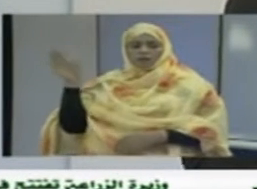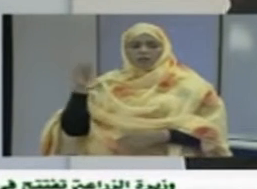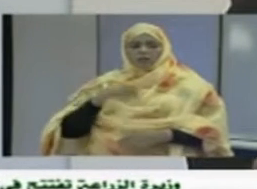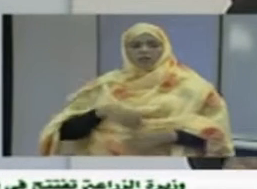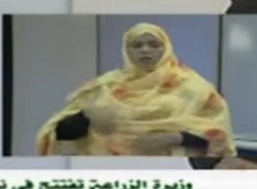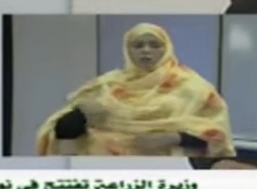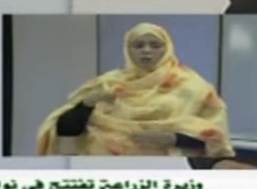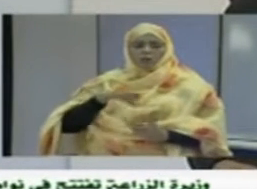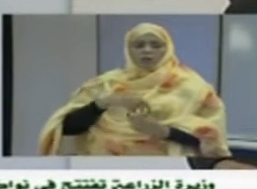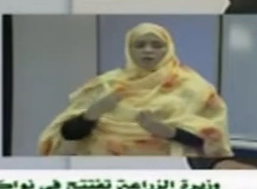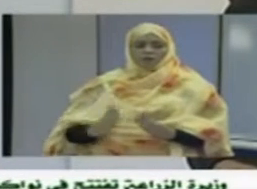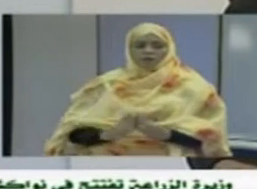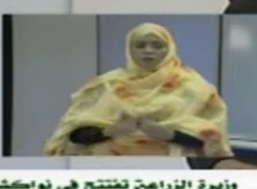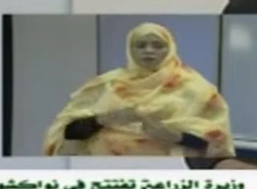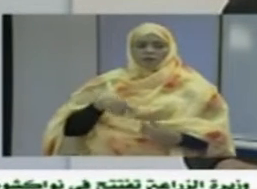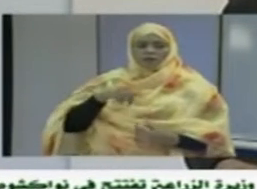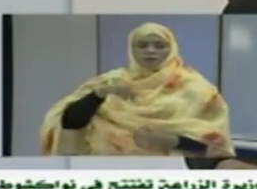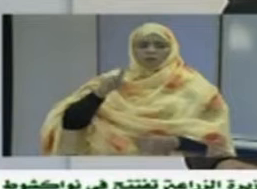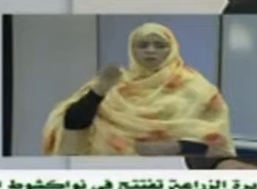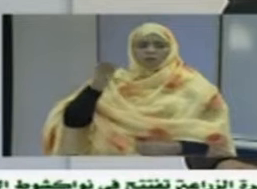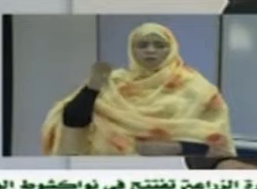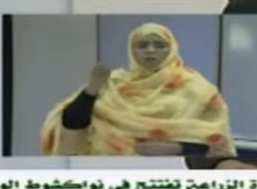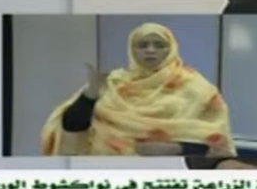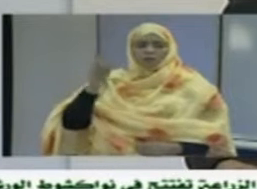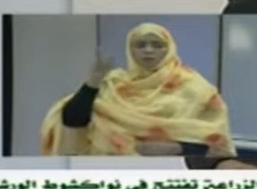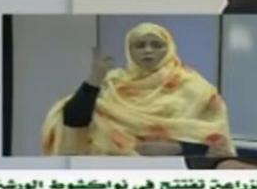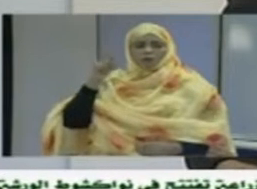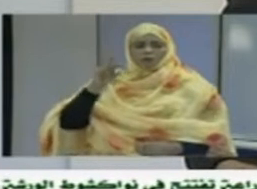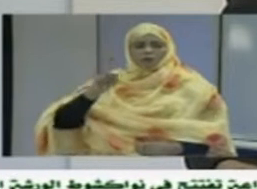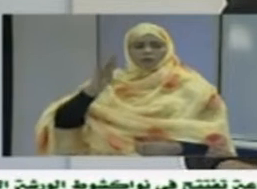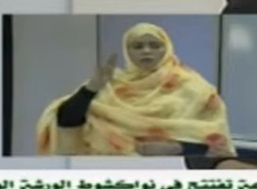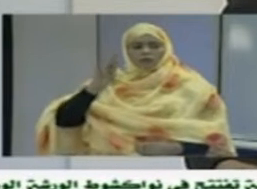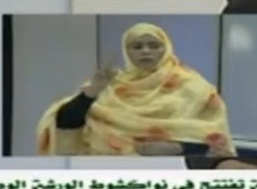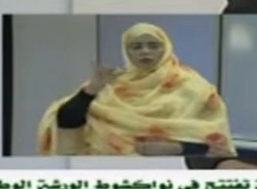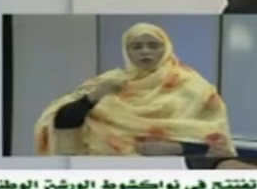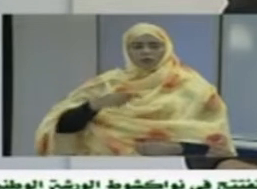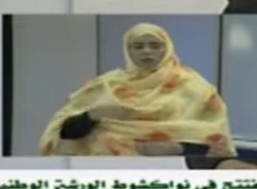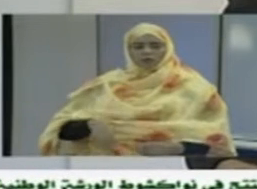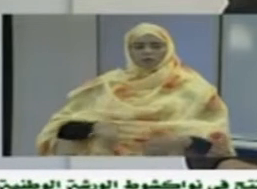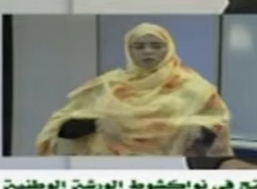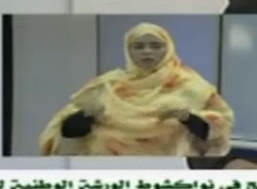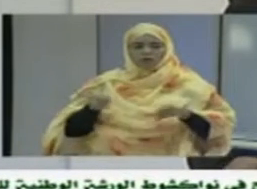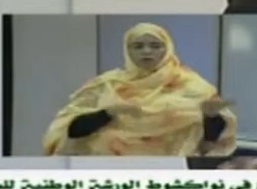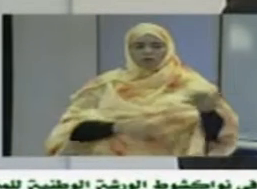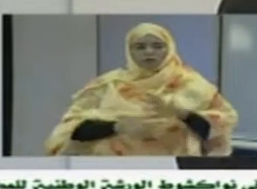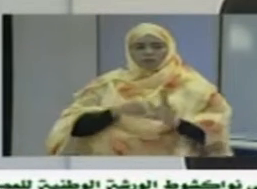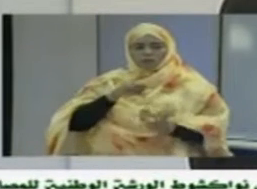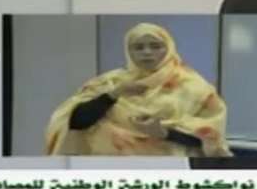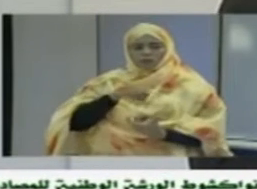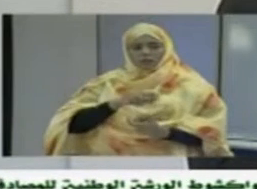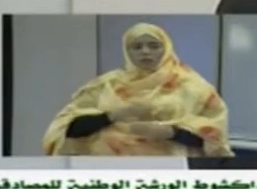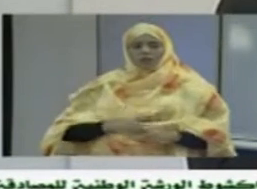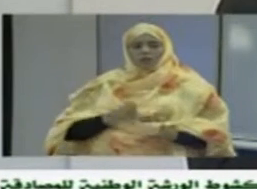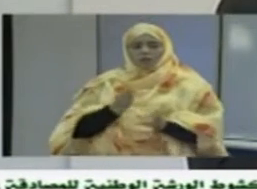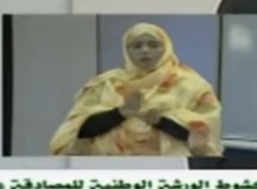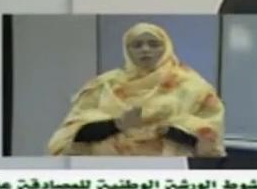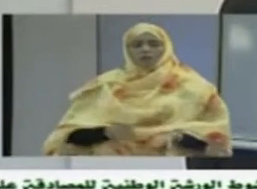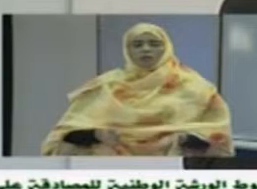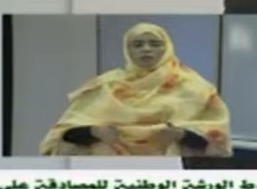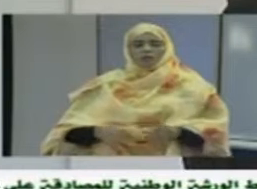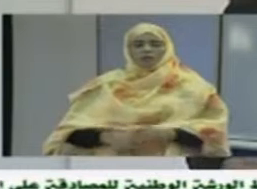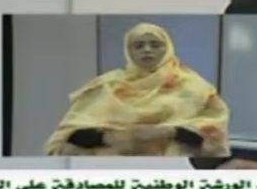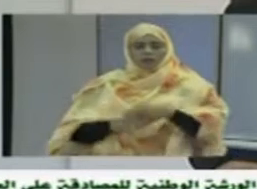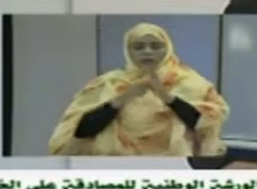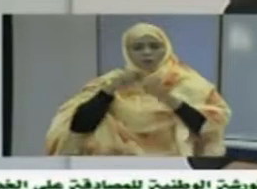الإسلامية الموريتانية في بروتوريا، محمد اسحاق سعد سيد الامين مستشارا برئاسه الجمهوريه سيدنا السخنه مكلفا